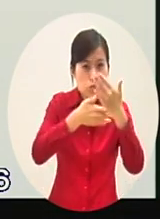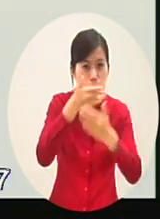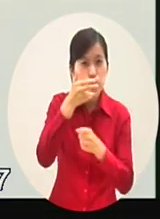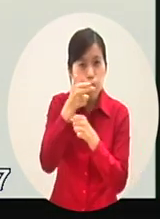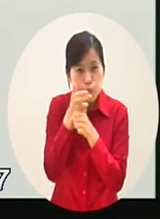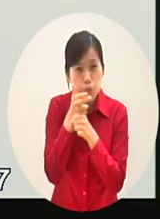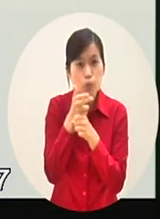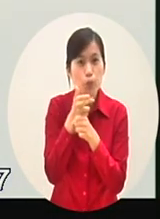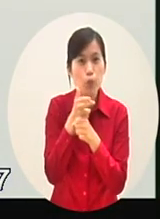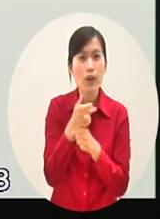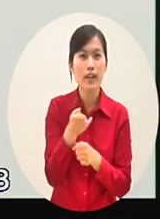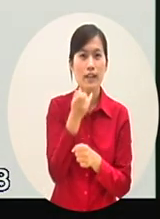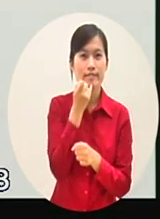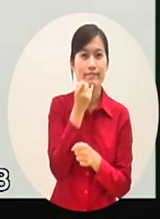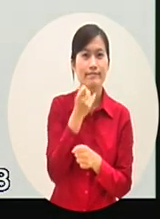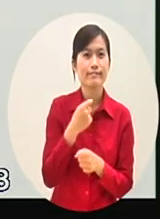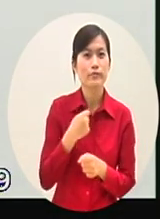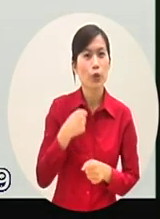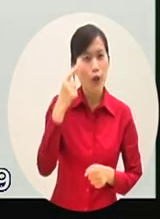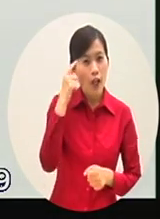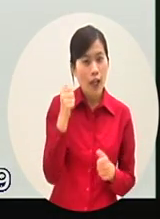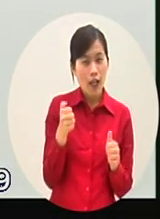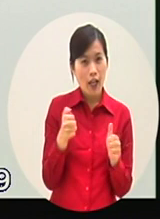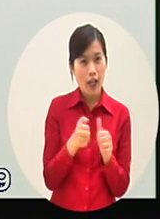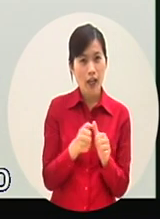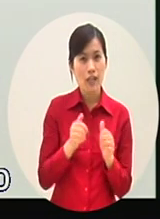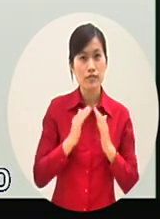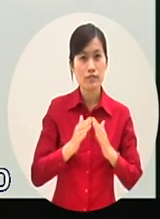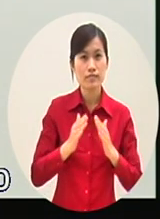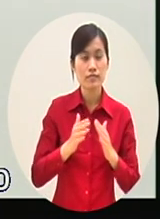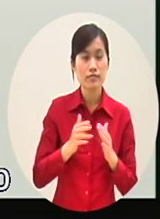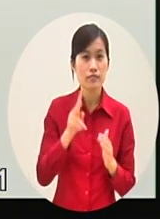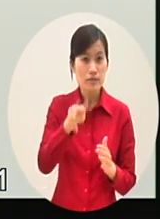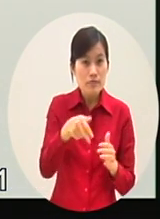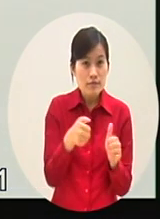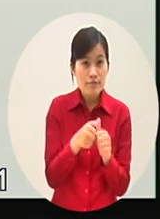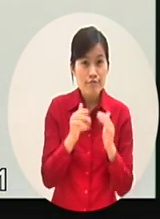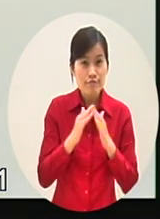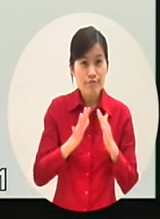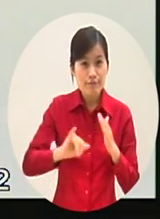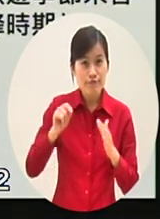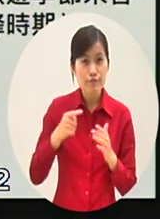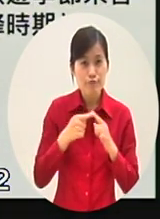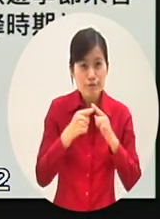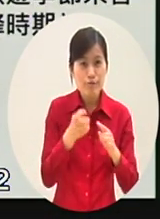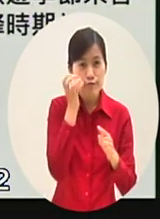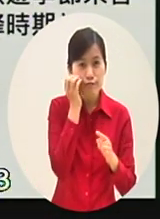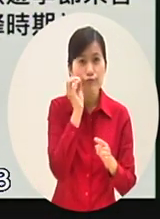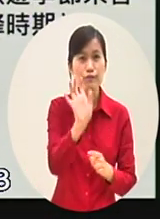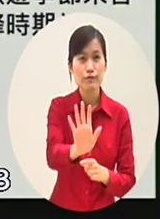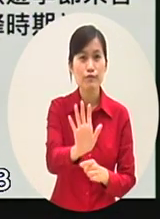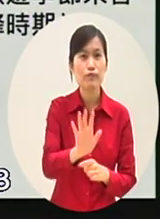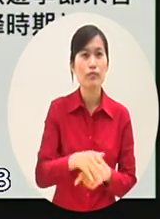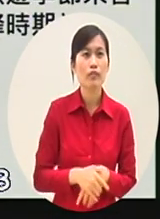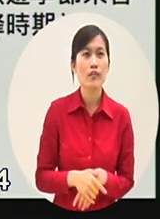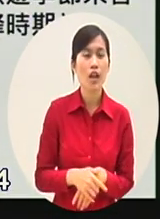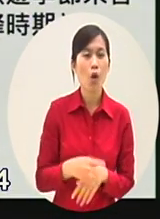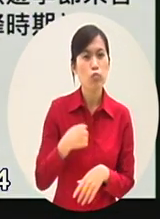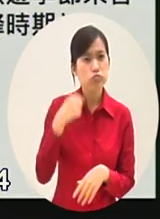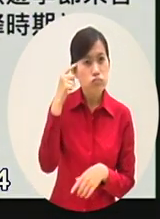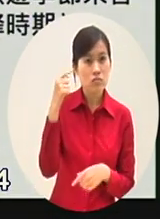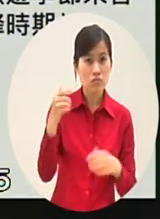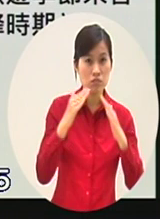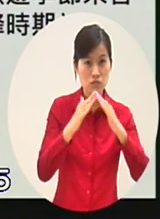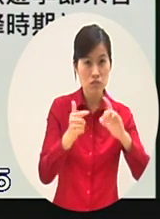刘富有亲自去看过哈，真的是蛮不错的。而且它的临近优势哈是距离，那你起窟哈加